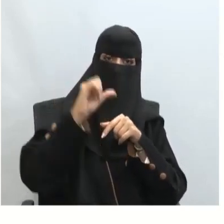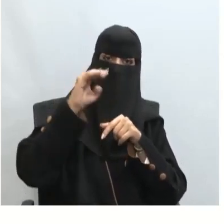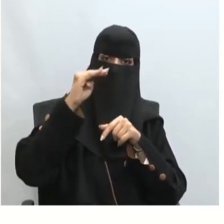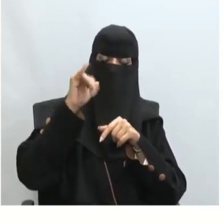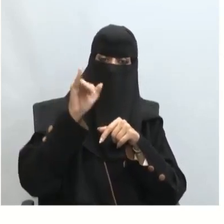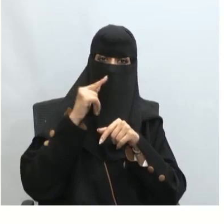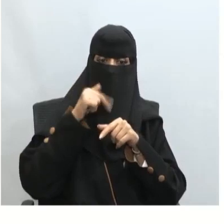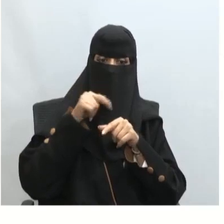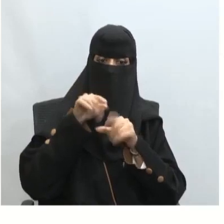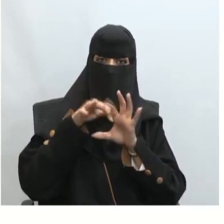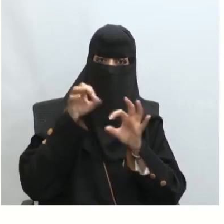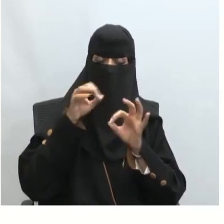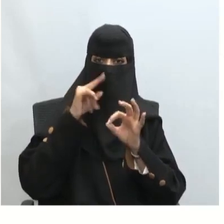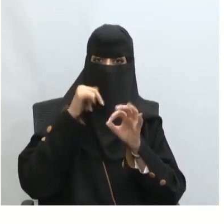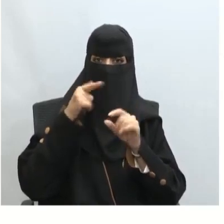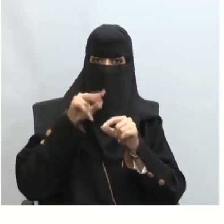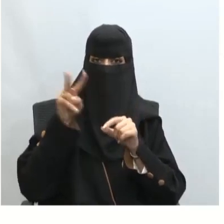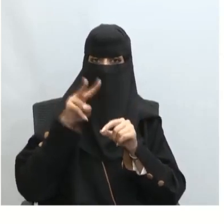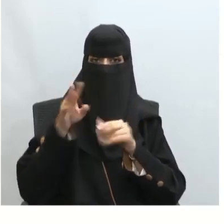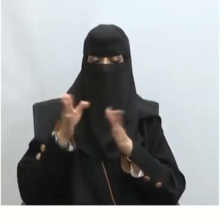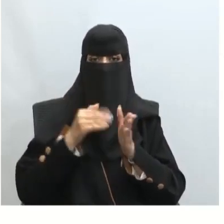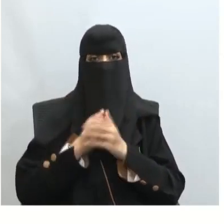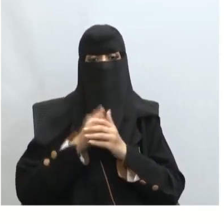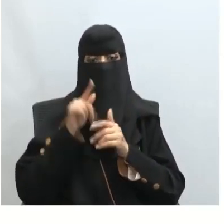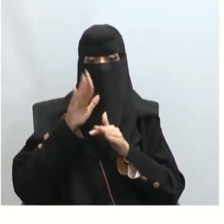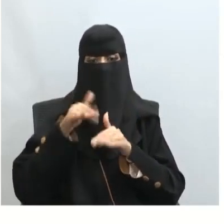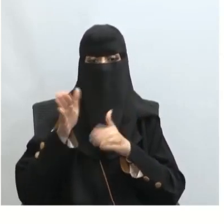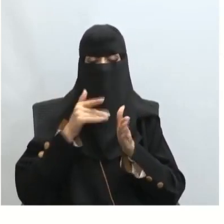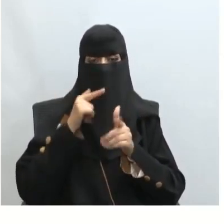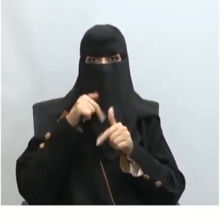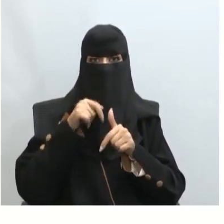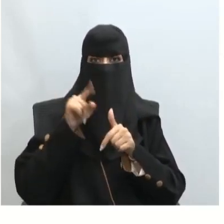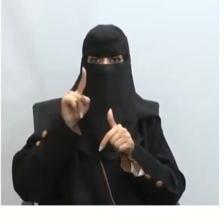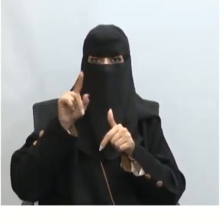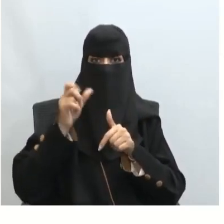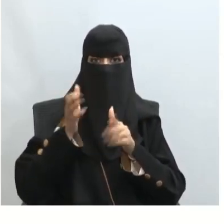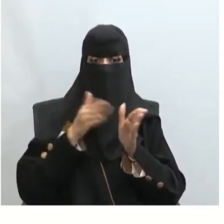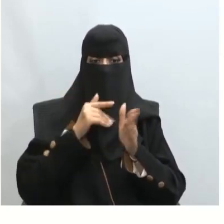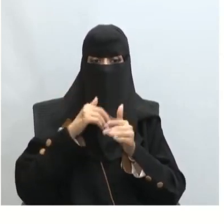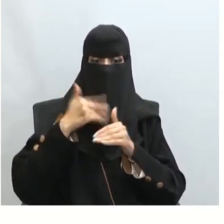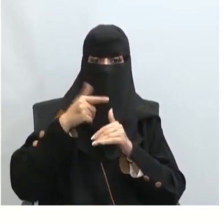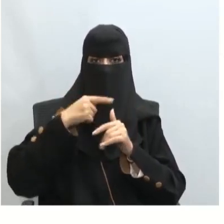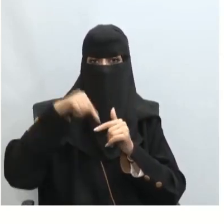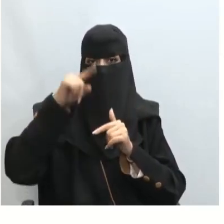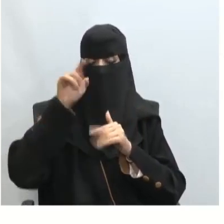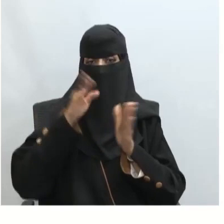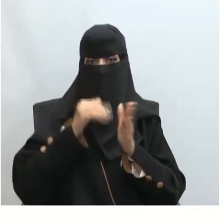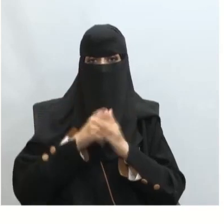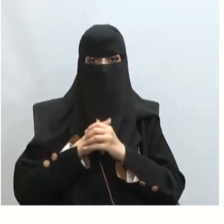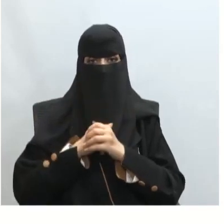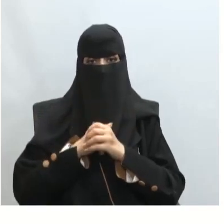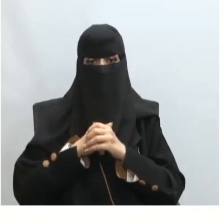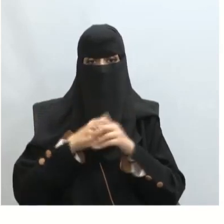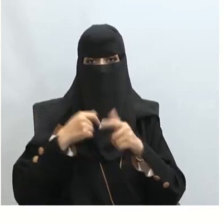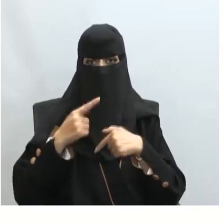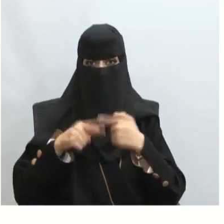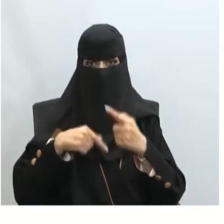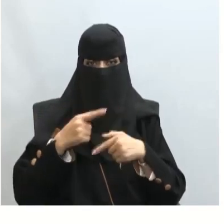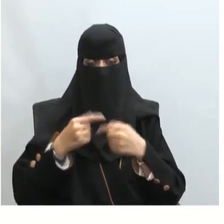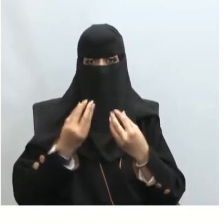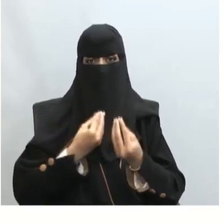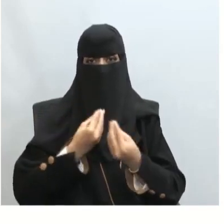الرابطه ستعطيني رابطه ثنائيه اذا فرملداهايد او نقول ميثانه يستمر